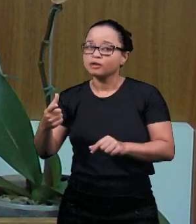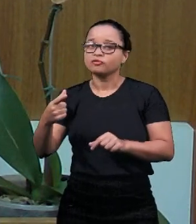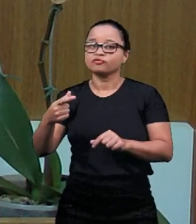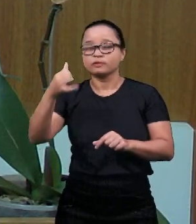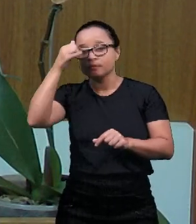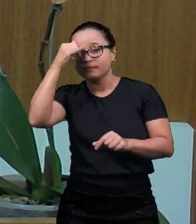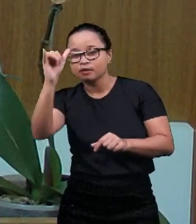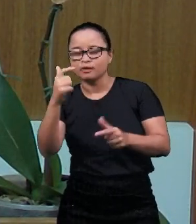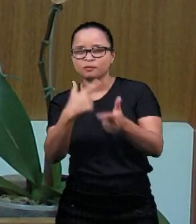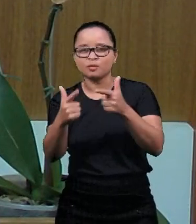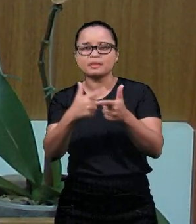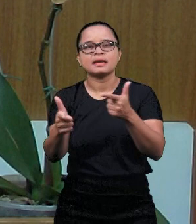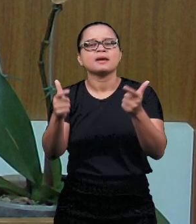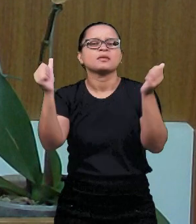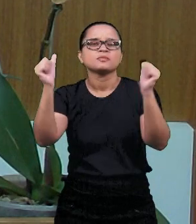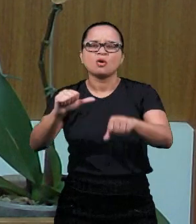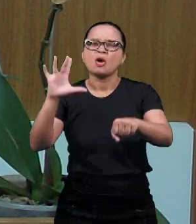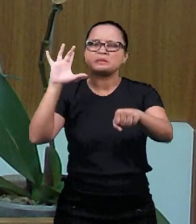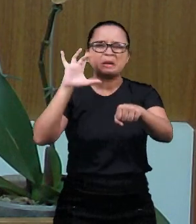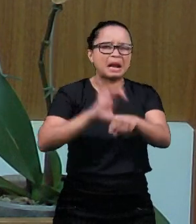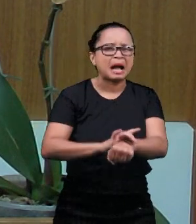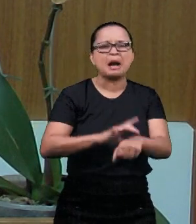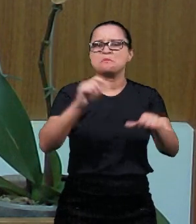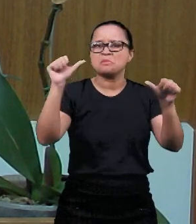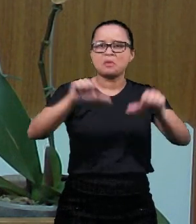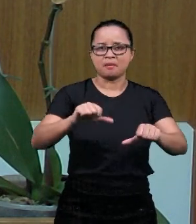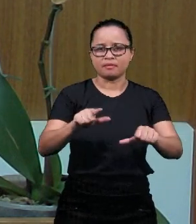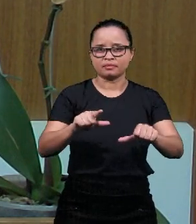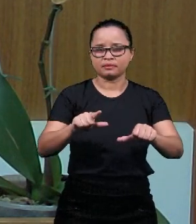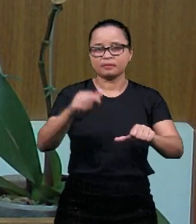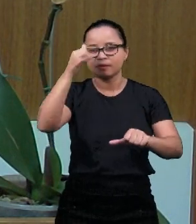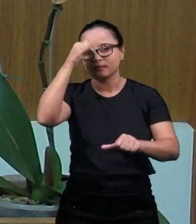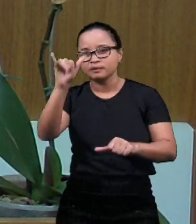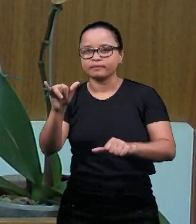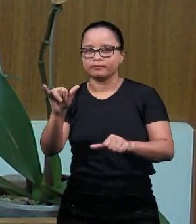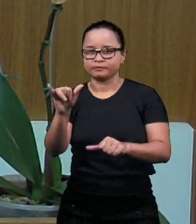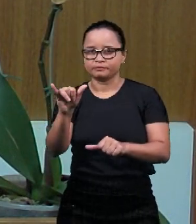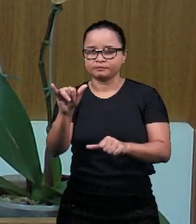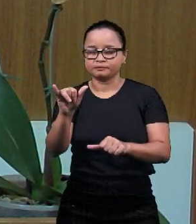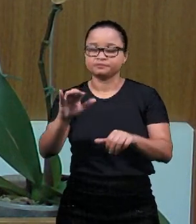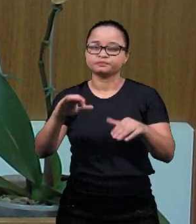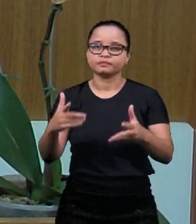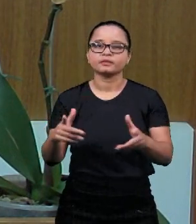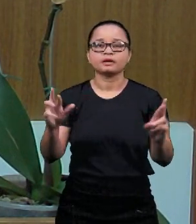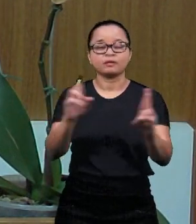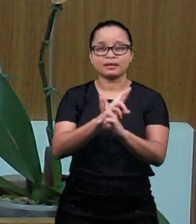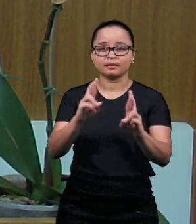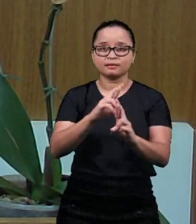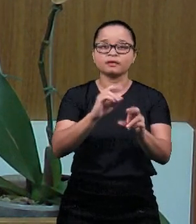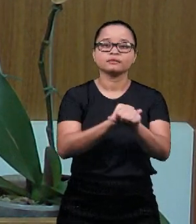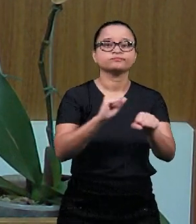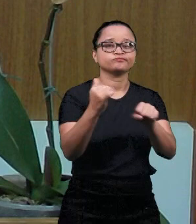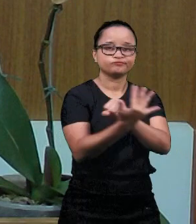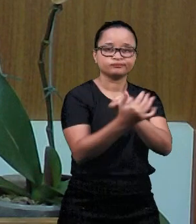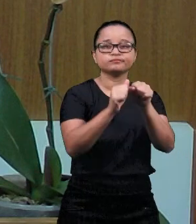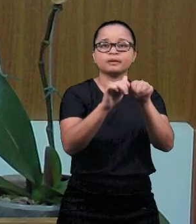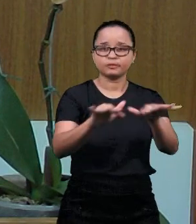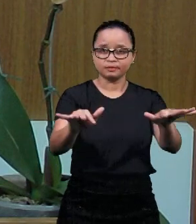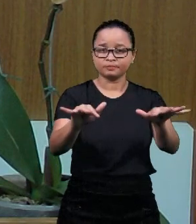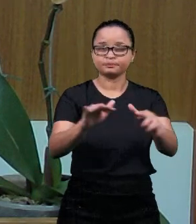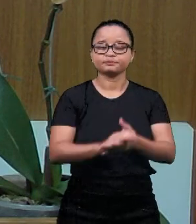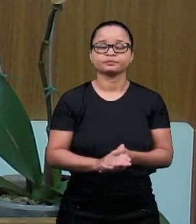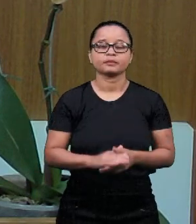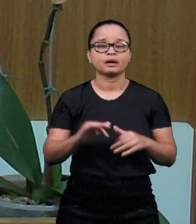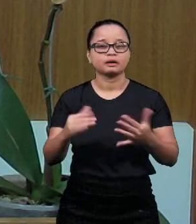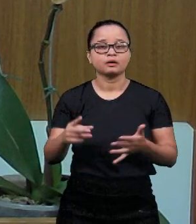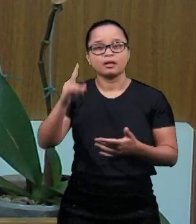de répondre aux problèmes de beaucoup de frères et sœurs et éviter qu'ils arrivent à des situations plus difficiles. Rappelons frères et sœurs, donc, appelez le